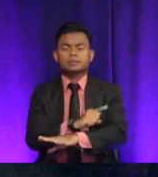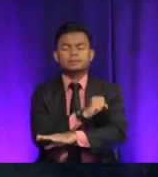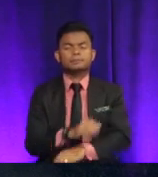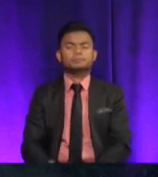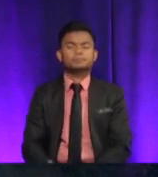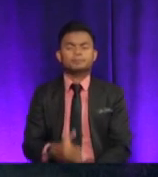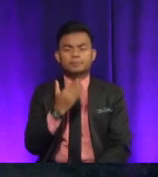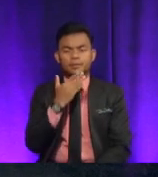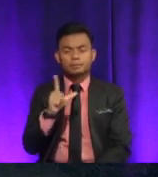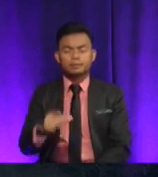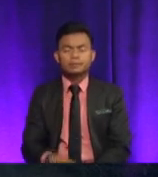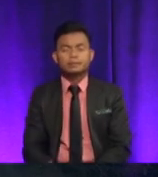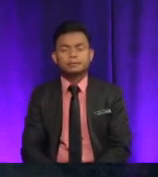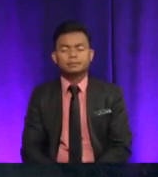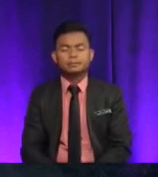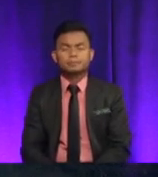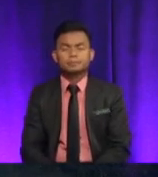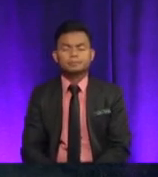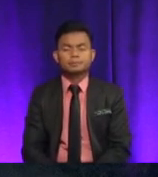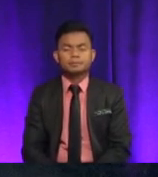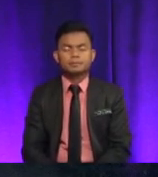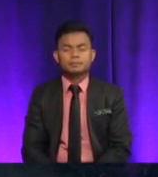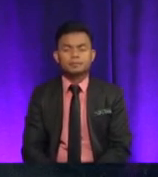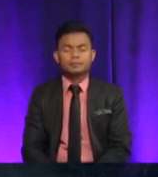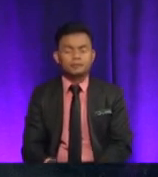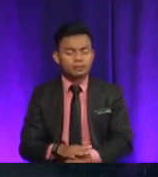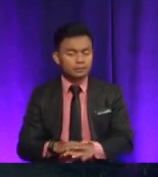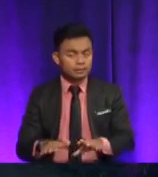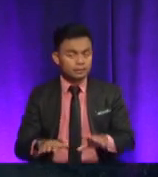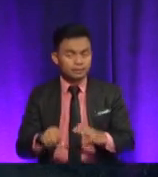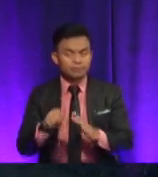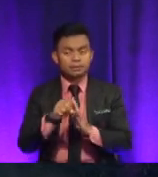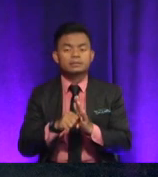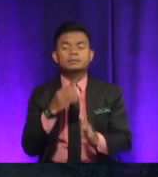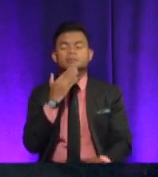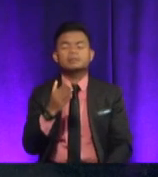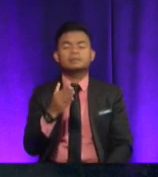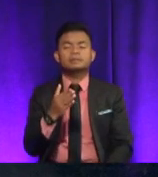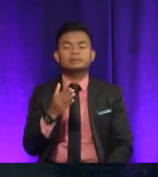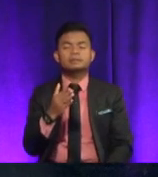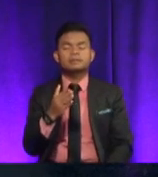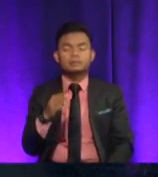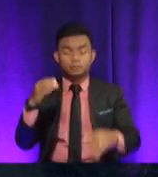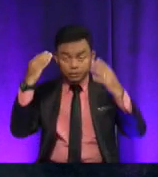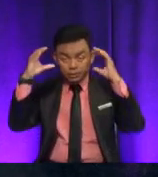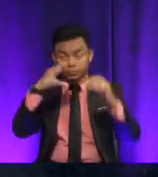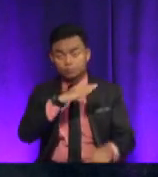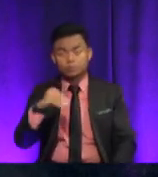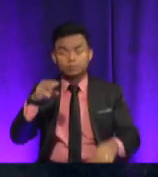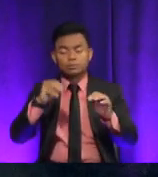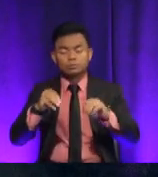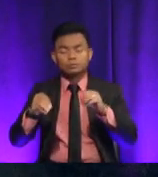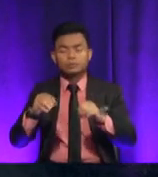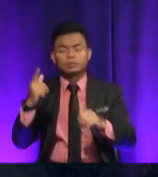tapi tidaklah semeduh suara Cikgu dan kawan saya dalam tarian kedua